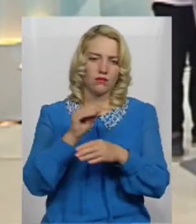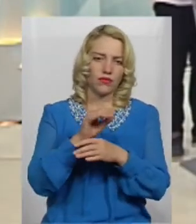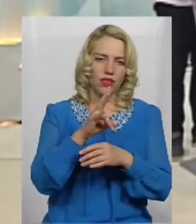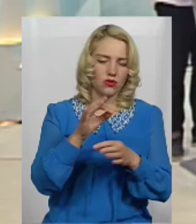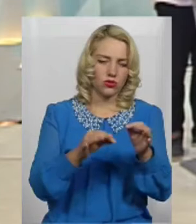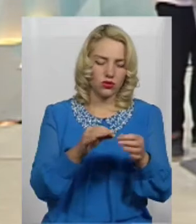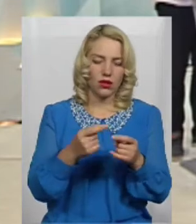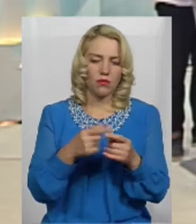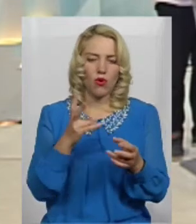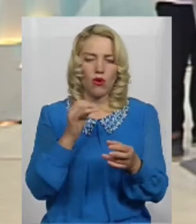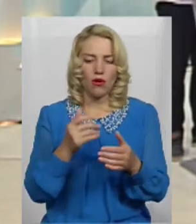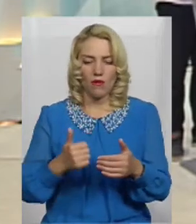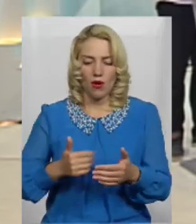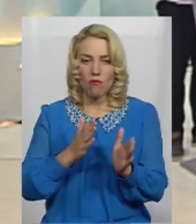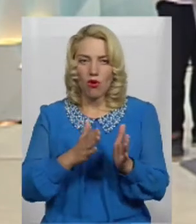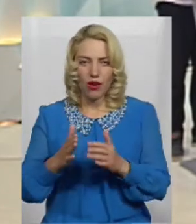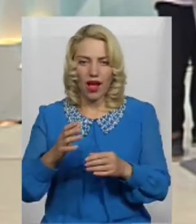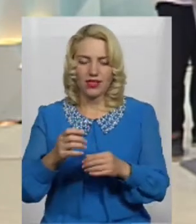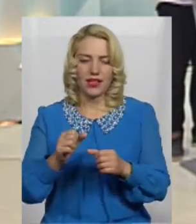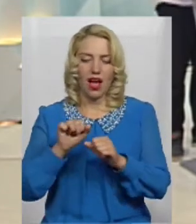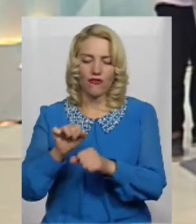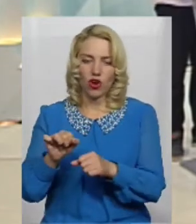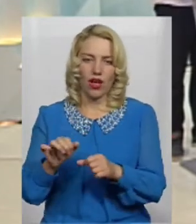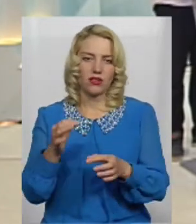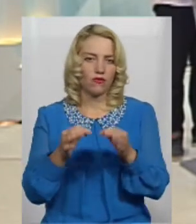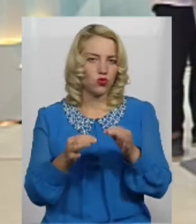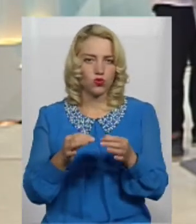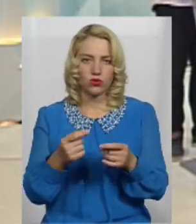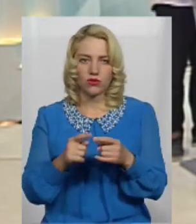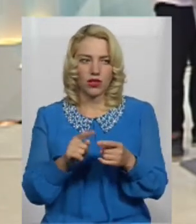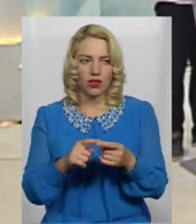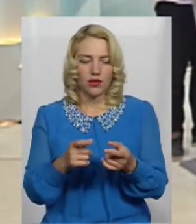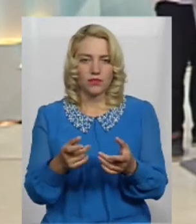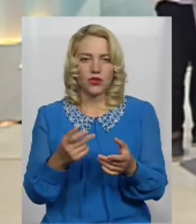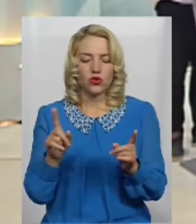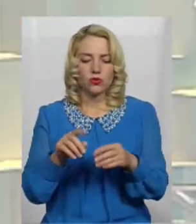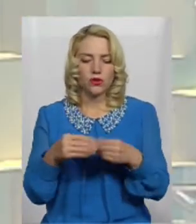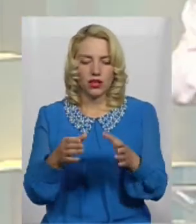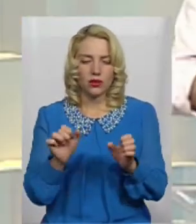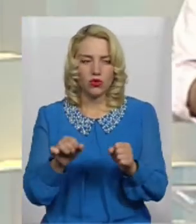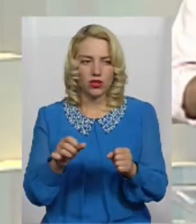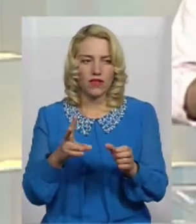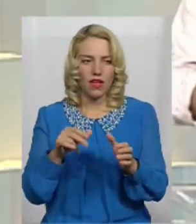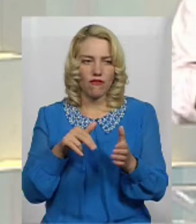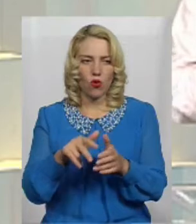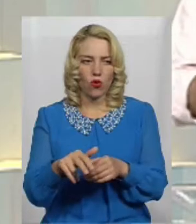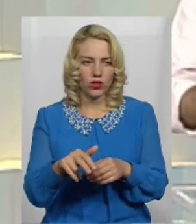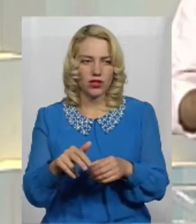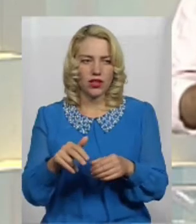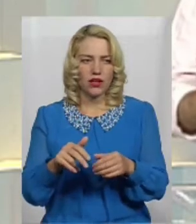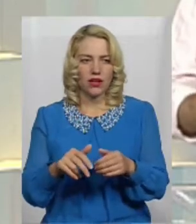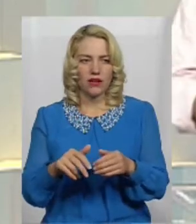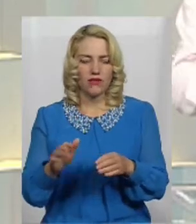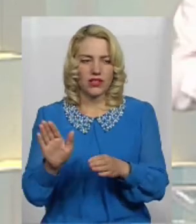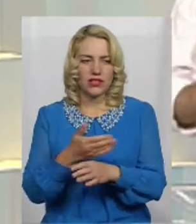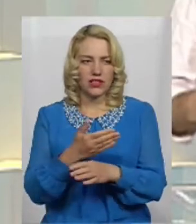з порядних, достойних адвокатів, юристів, громадських активістів, міжнародних експертів, щоб дати можливість на вході відсіяти